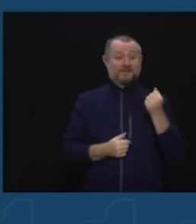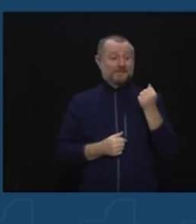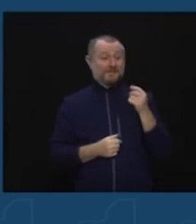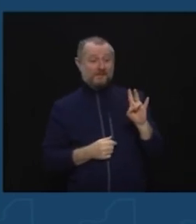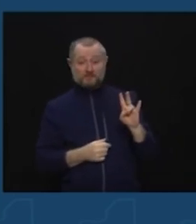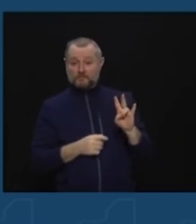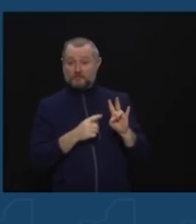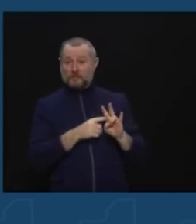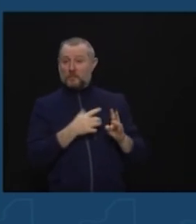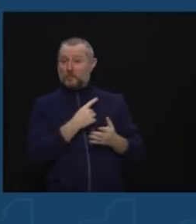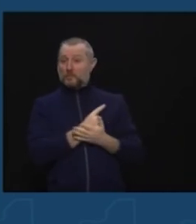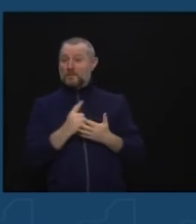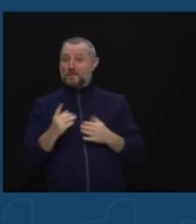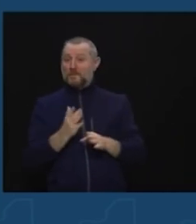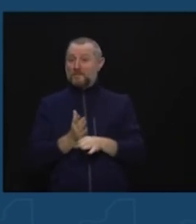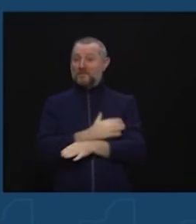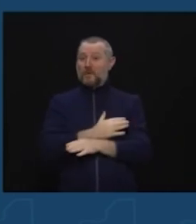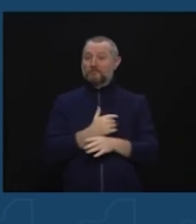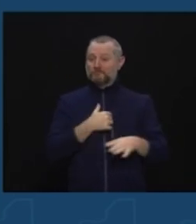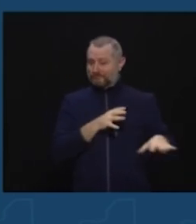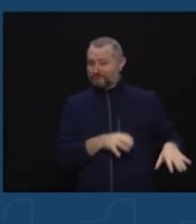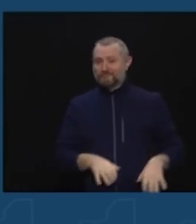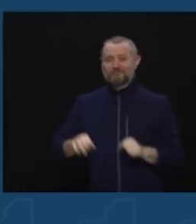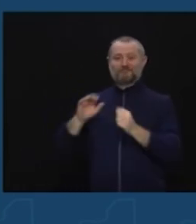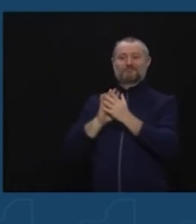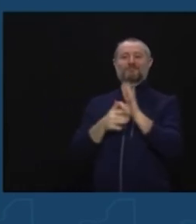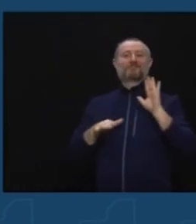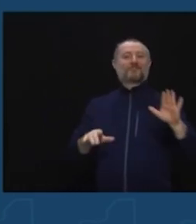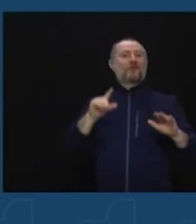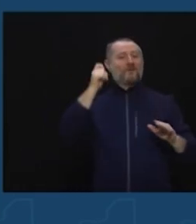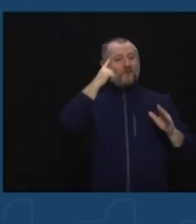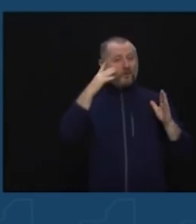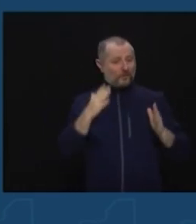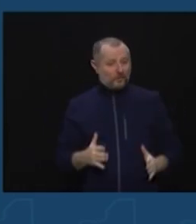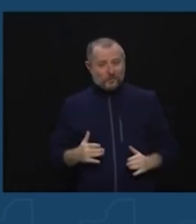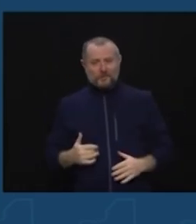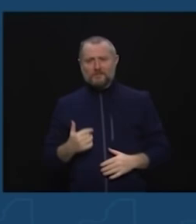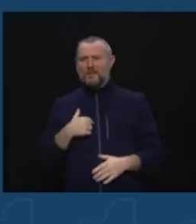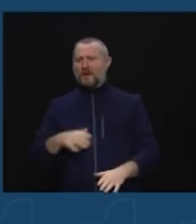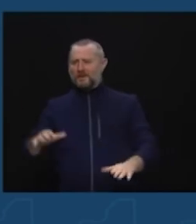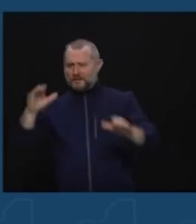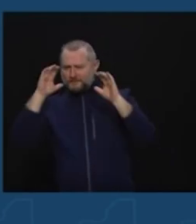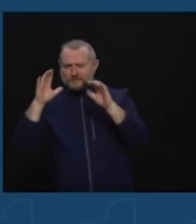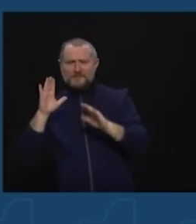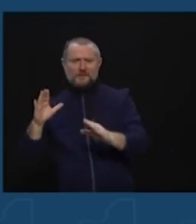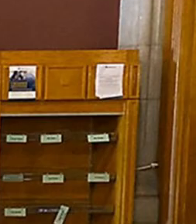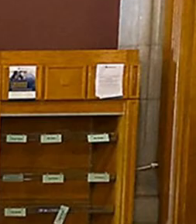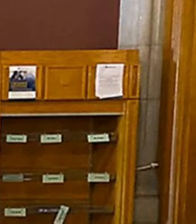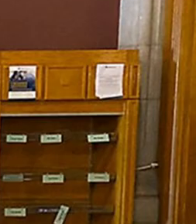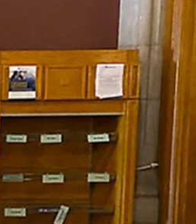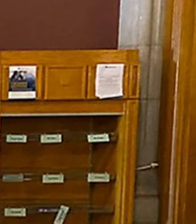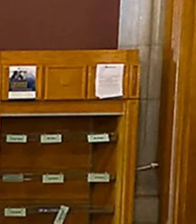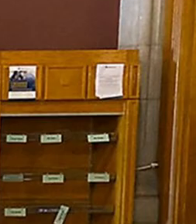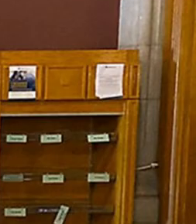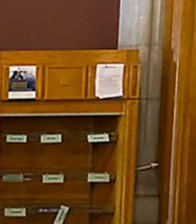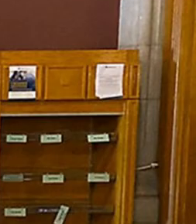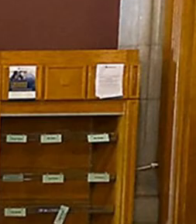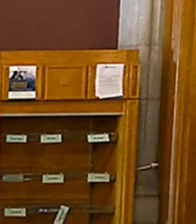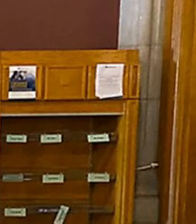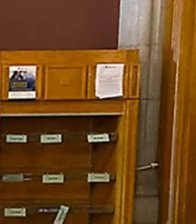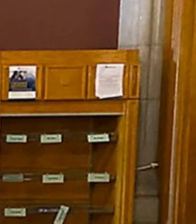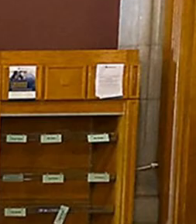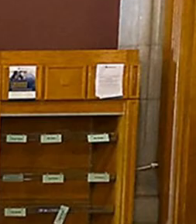검토한 뒤 마스크 착용 의무화 해제 여부를 최종 결정하게 따는게 주정부의 방침입니다 뉴욕주